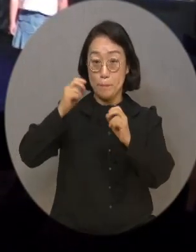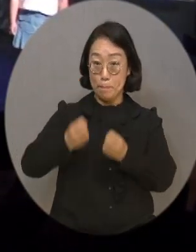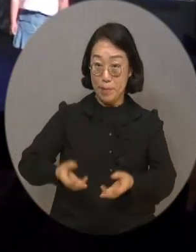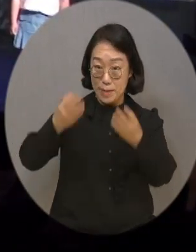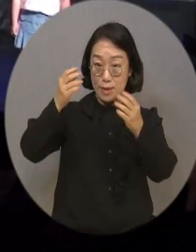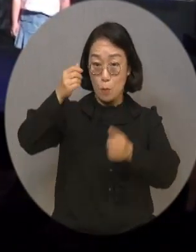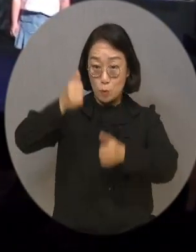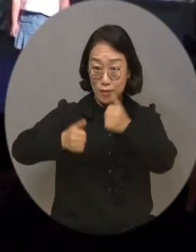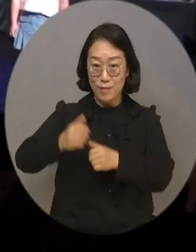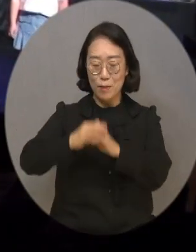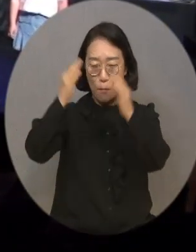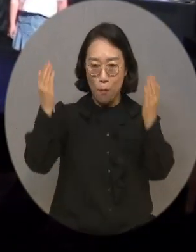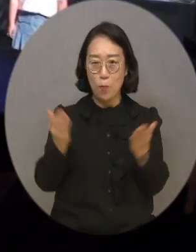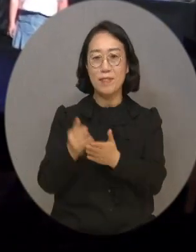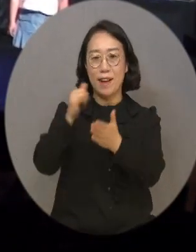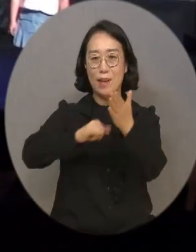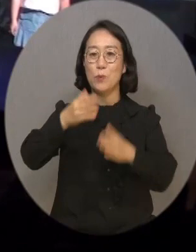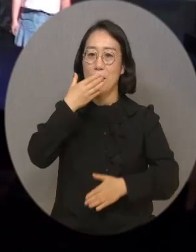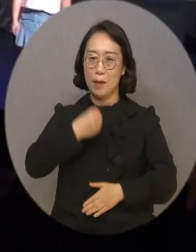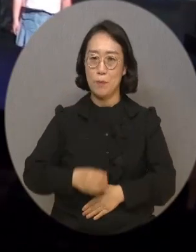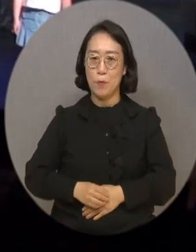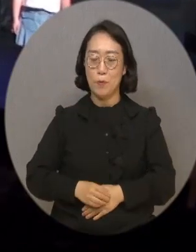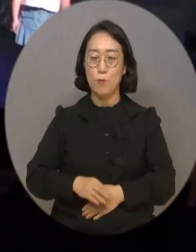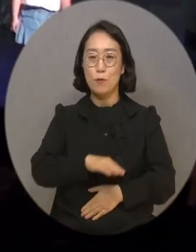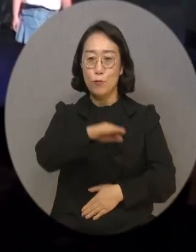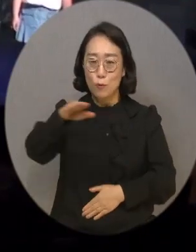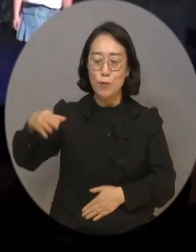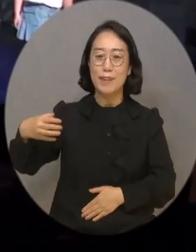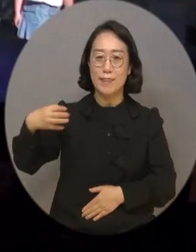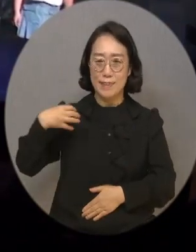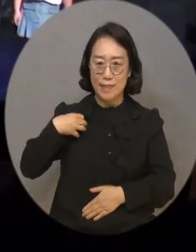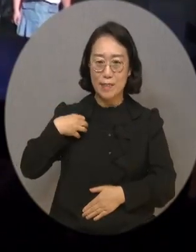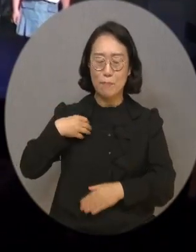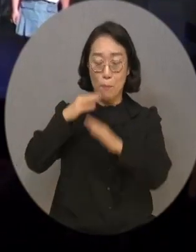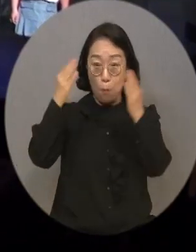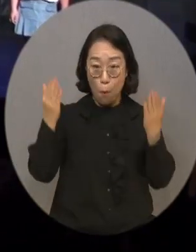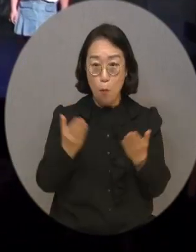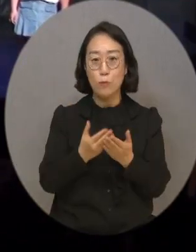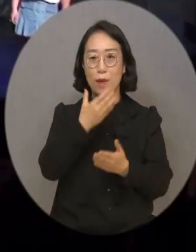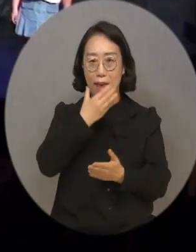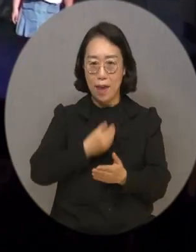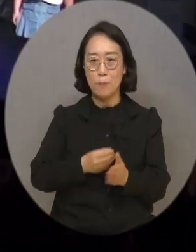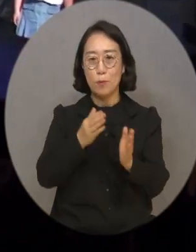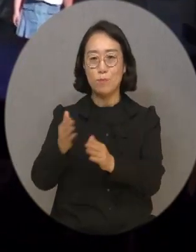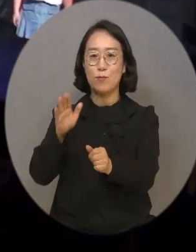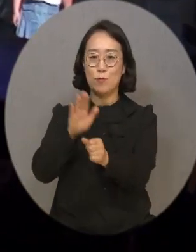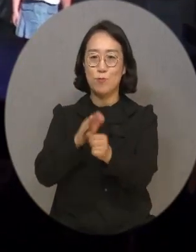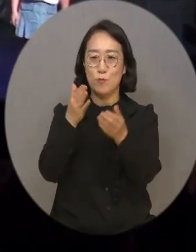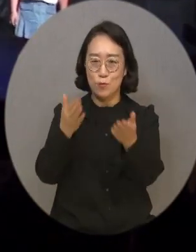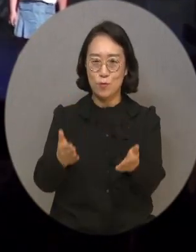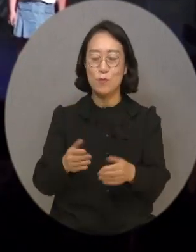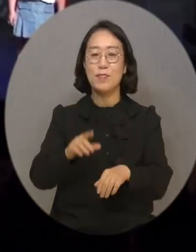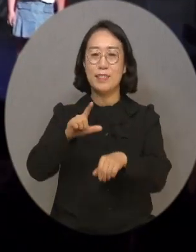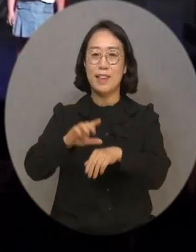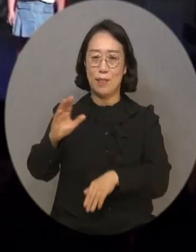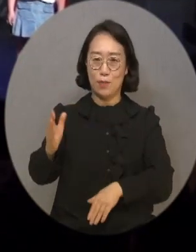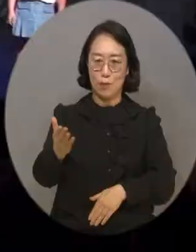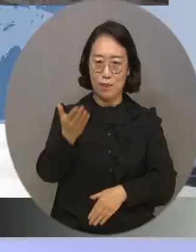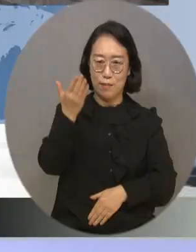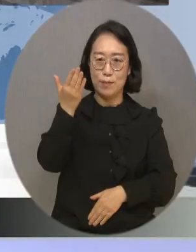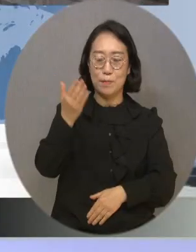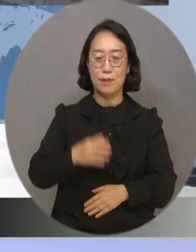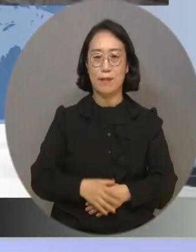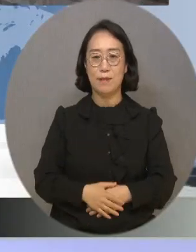가족이 즐거웠던 시간, 우리의 다음 세대가 행복했던 시간이었습니다. 복지TV 경기방송